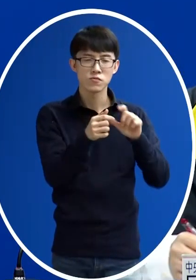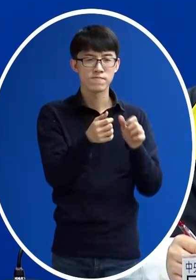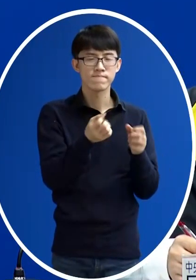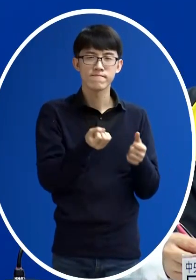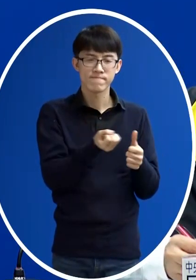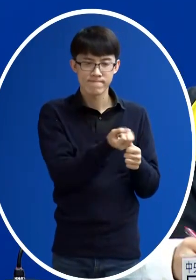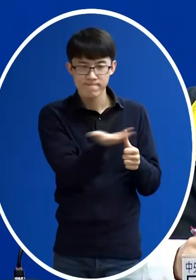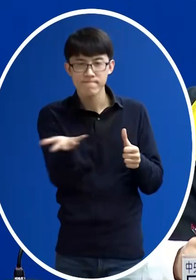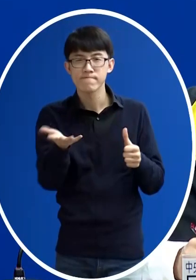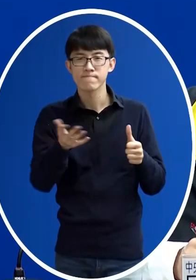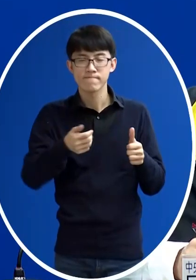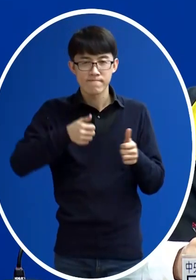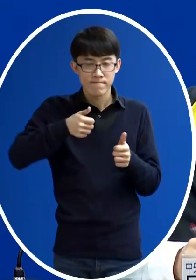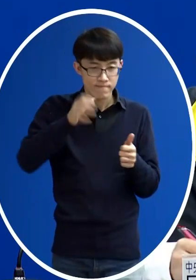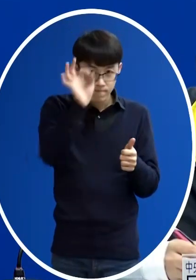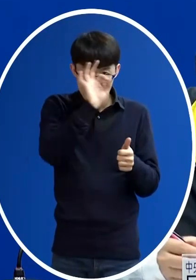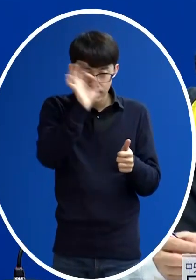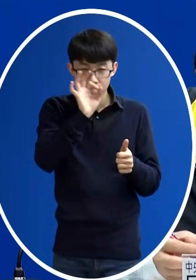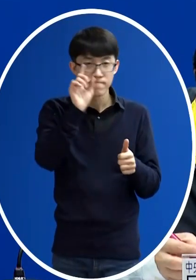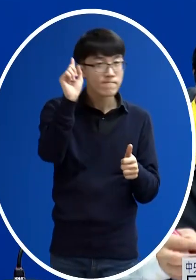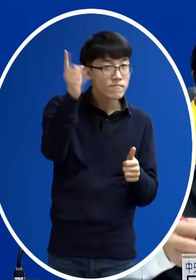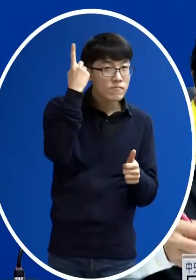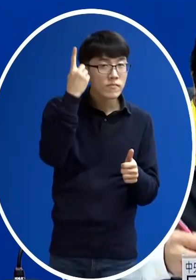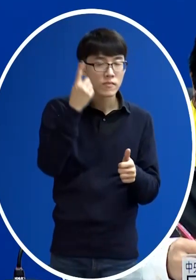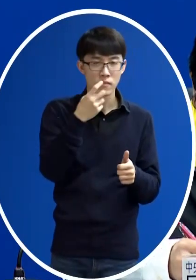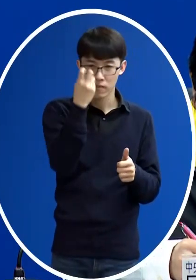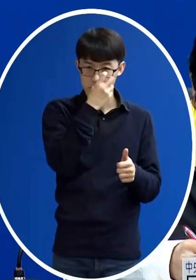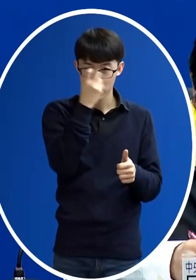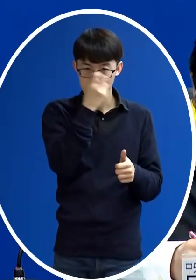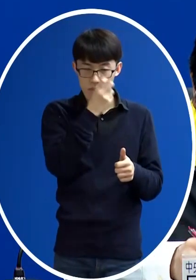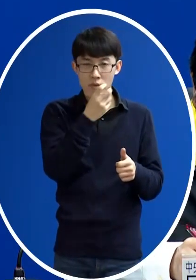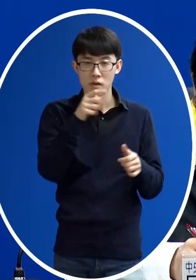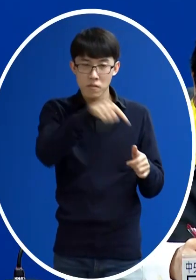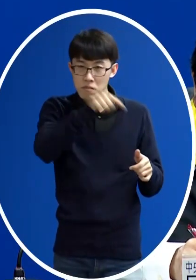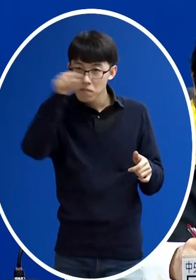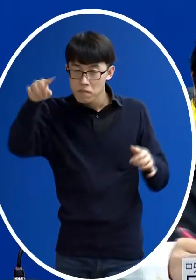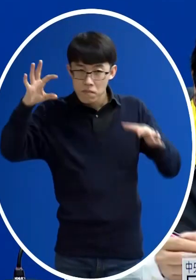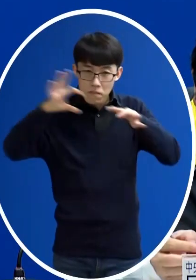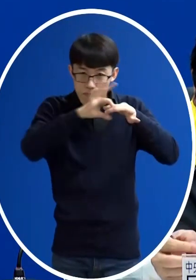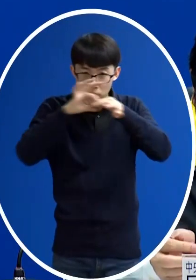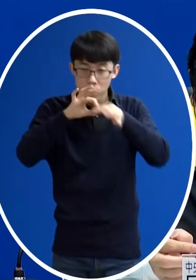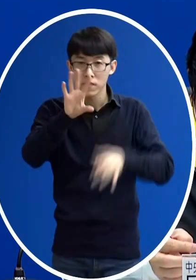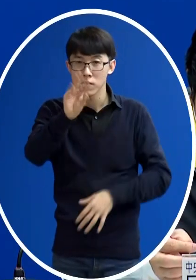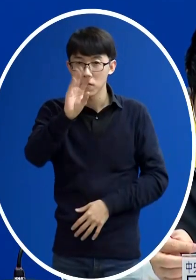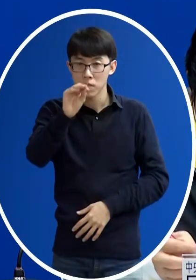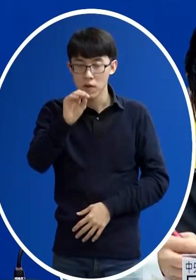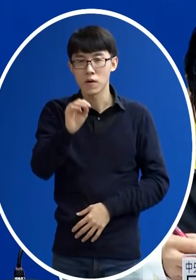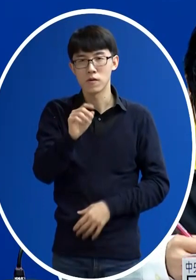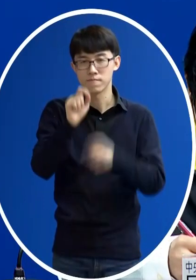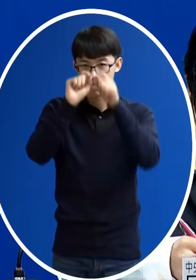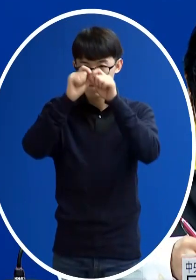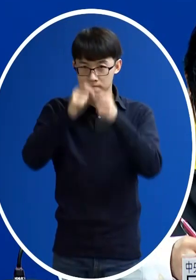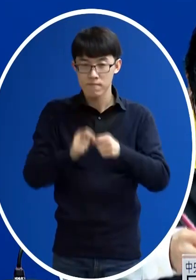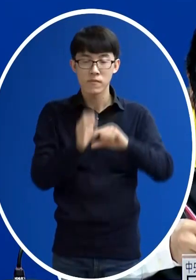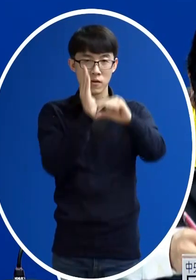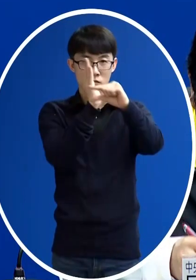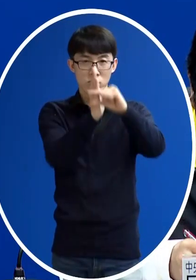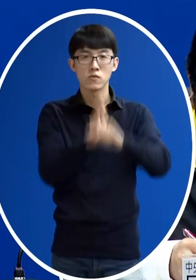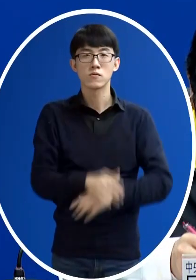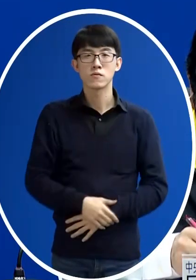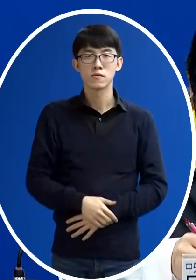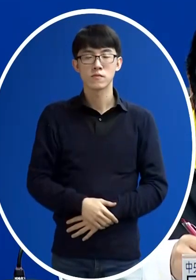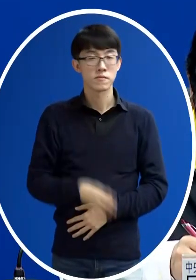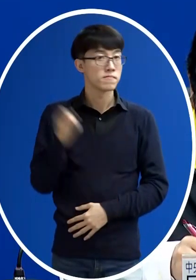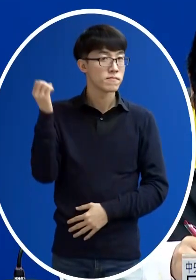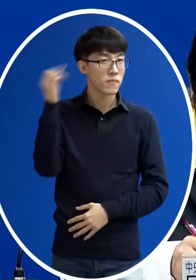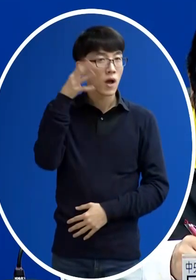在寻找跟一些境外入的个案有没有关联性，这部分也是还在议调当中哈。那不过就是比较好的